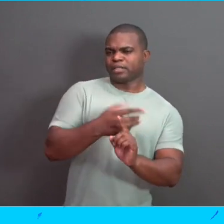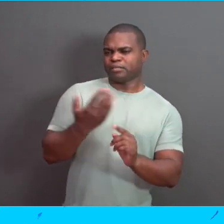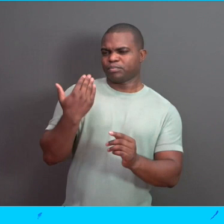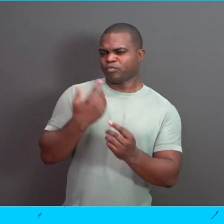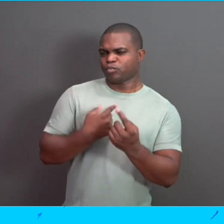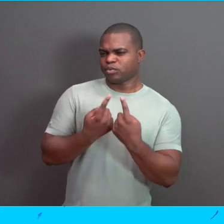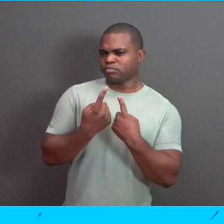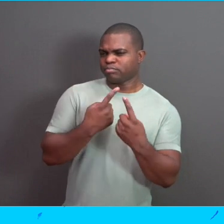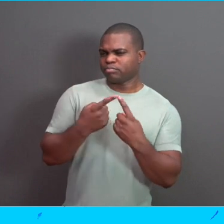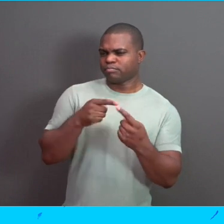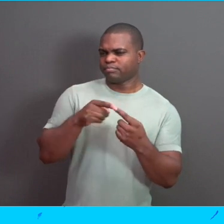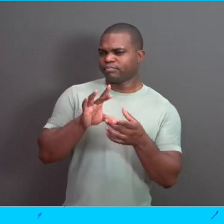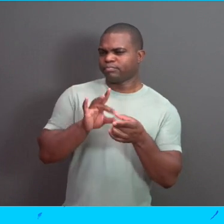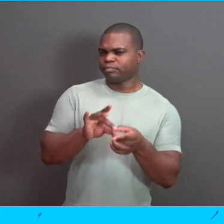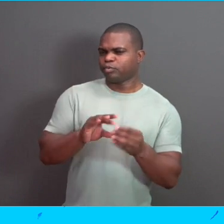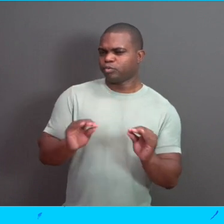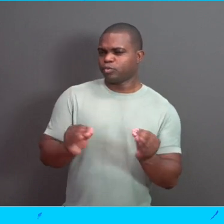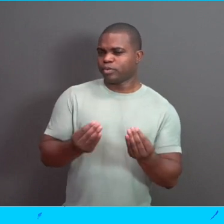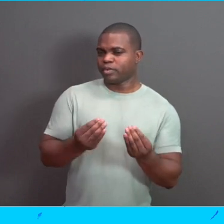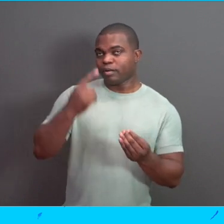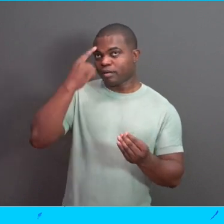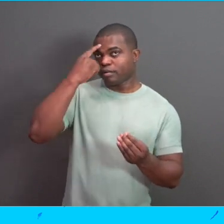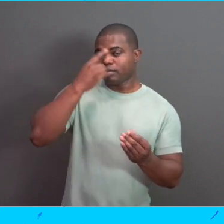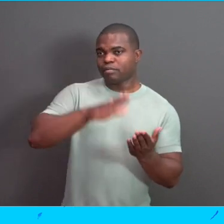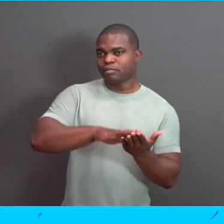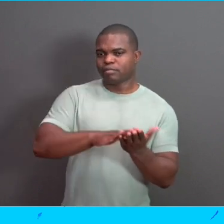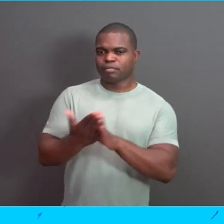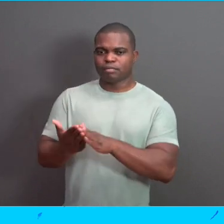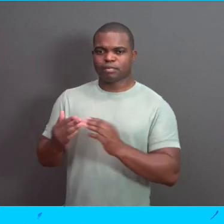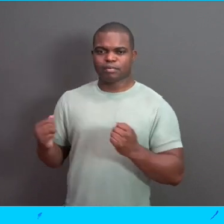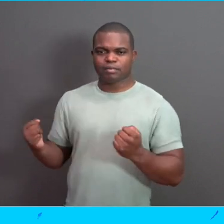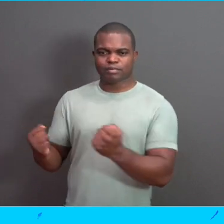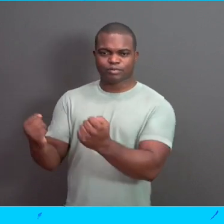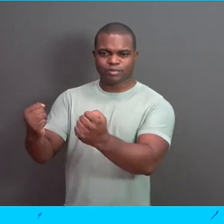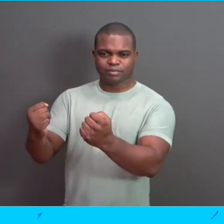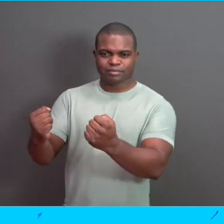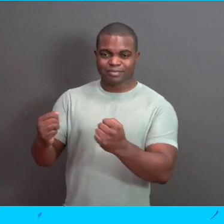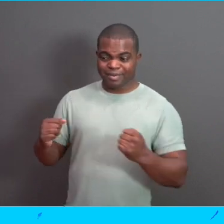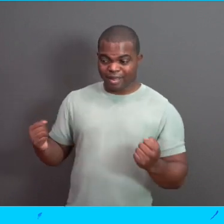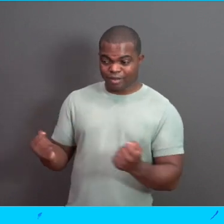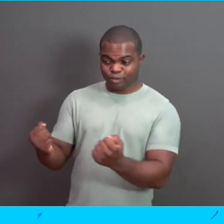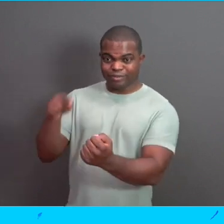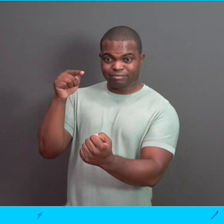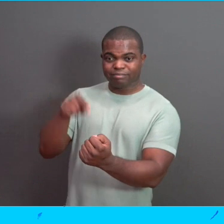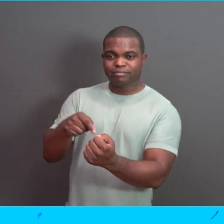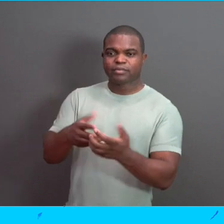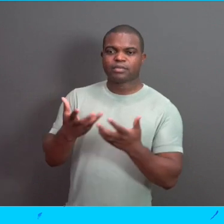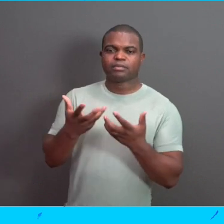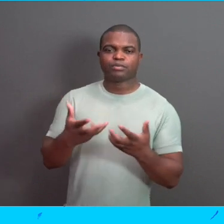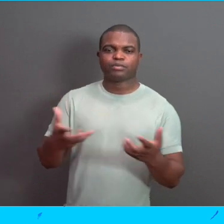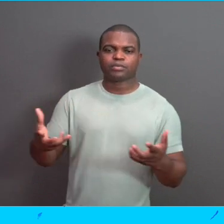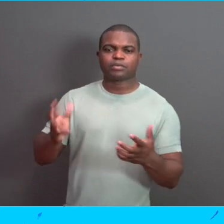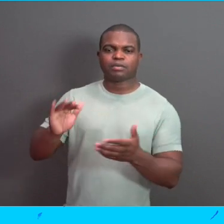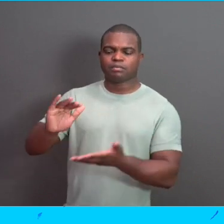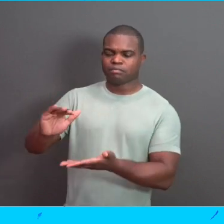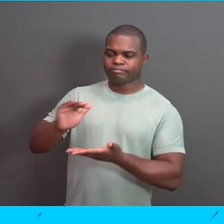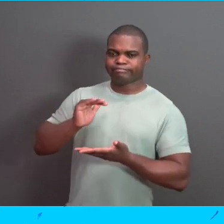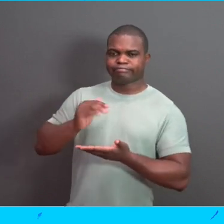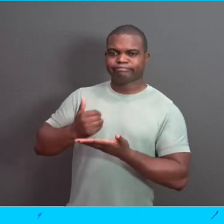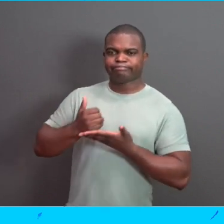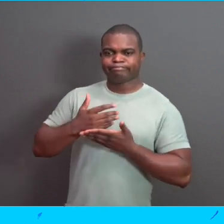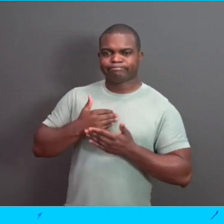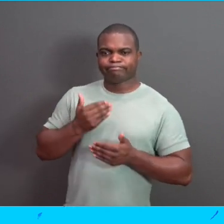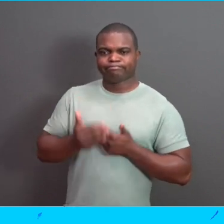le point sur les adolescents qui doivent avoir des ressources pour construire. Par exemple, il faut avoir